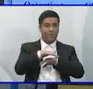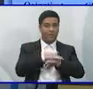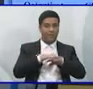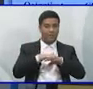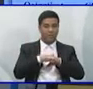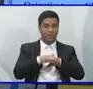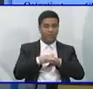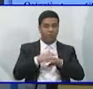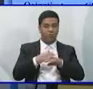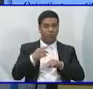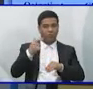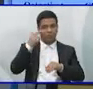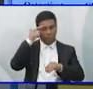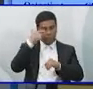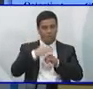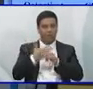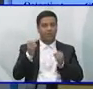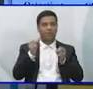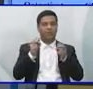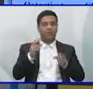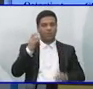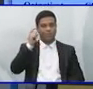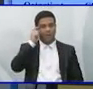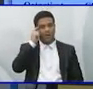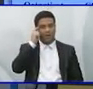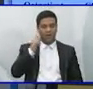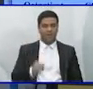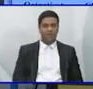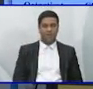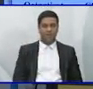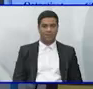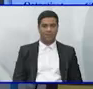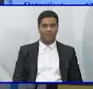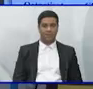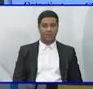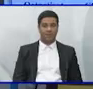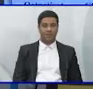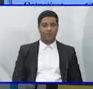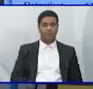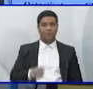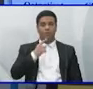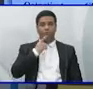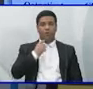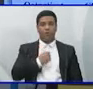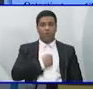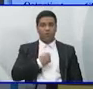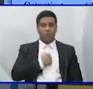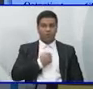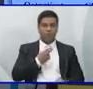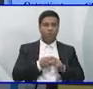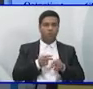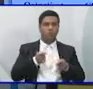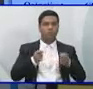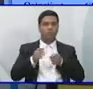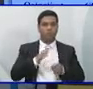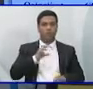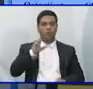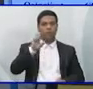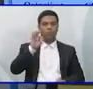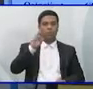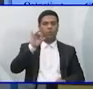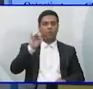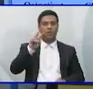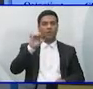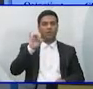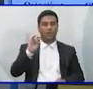xalqlaridagi mahalla tushunchasi bilan solishtirsak bo'ladi. Harbiy qismlarni esa botirlar boshqargan